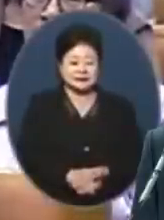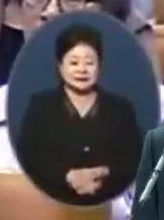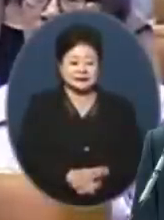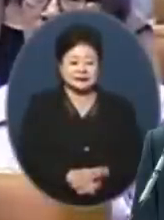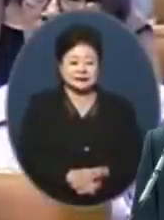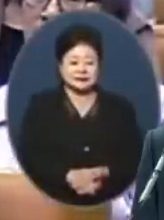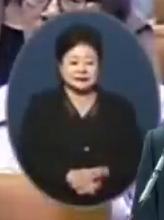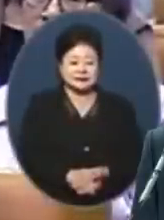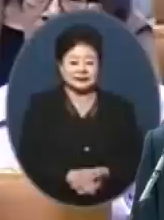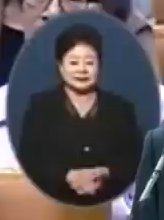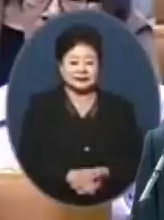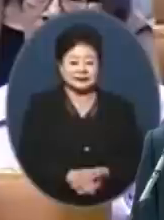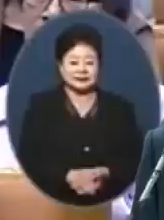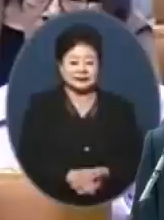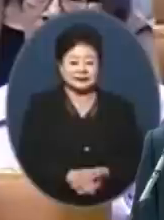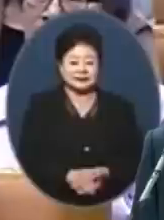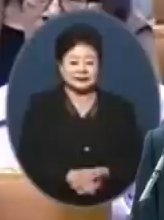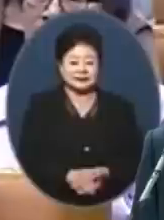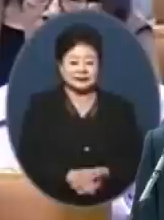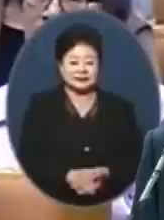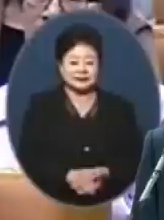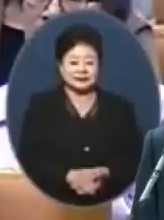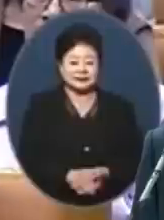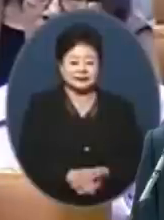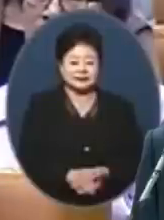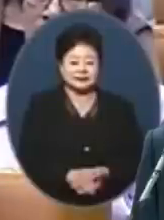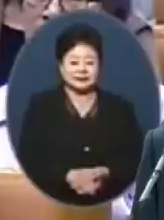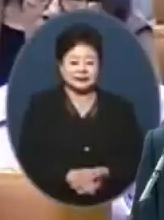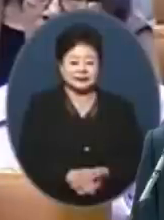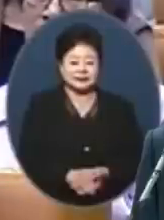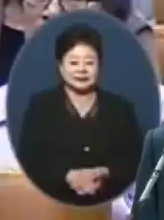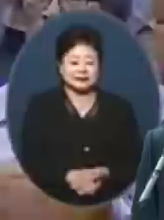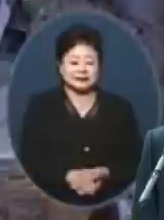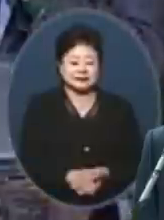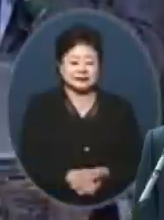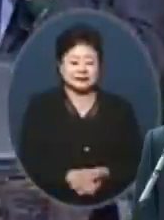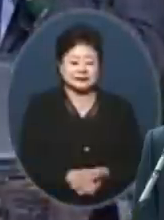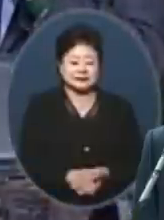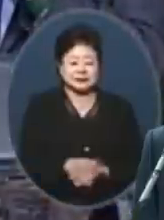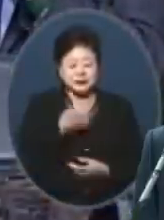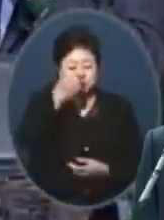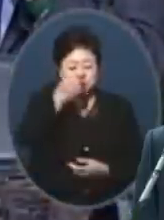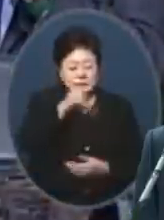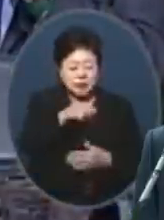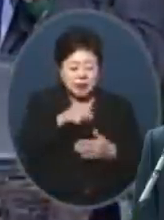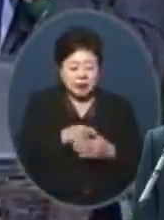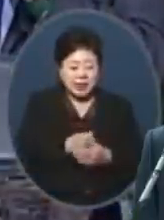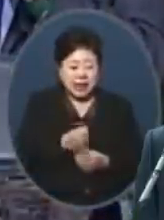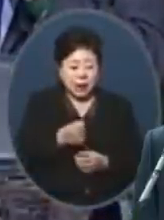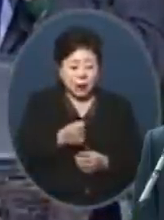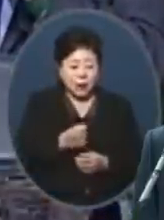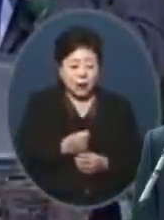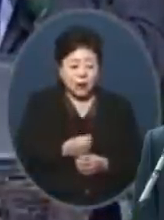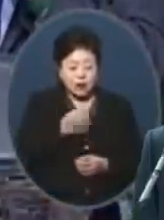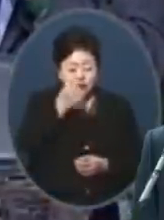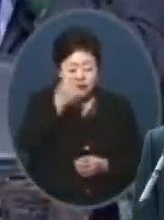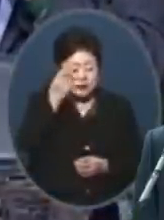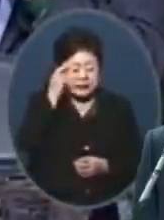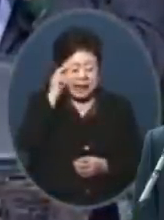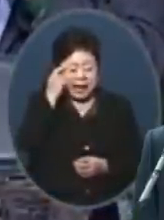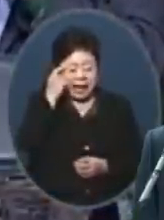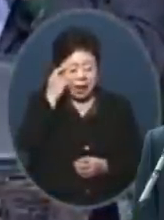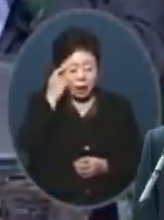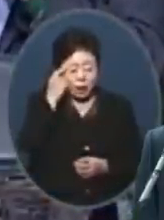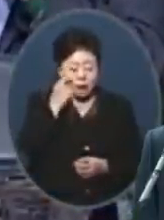is one. The one thing that will be different is if one has a dream or not. 꿈을 마음속에 갖고 그 꿈을